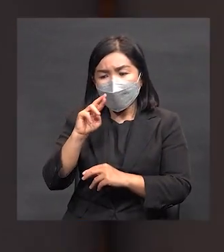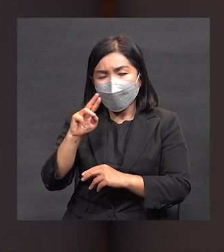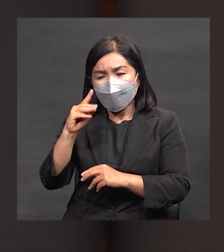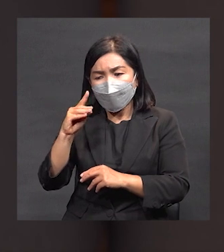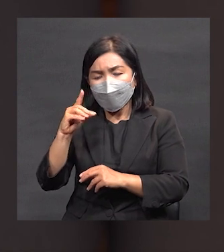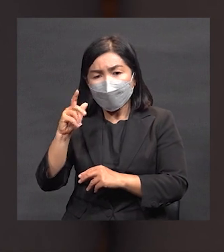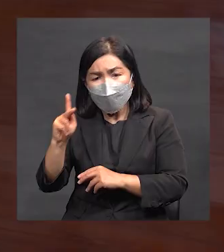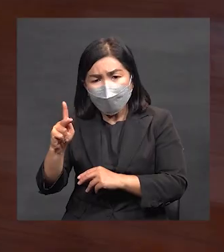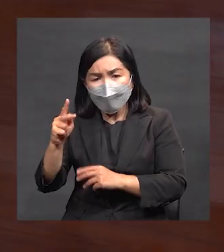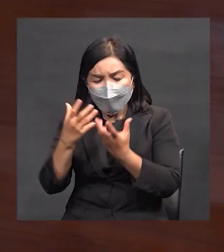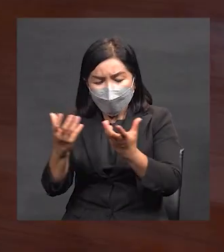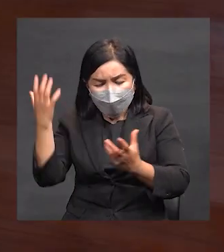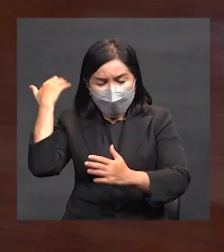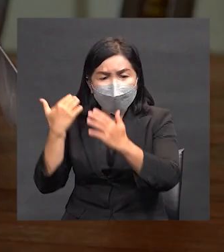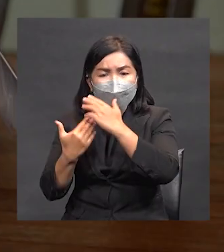ะ